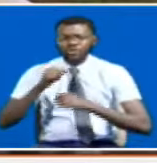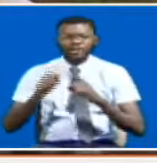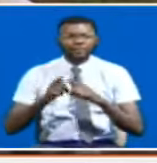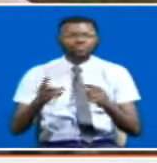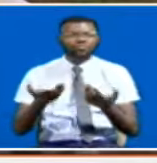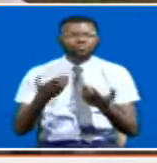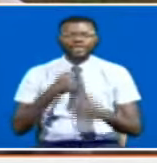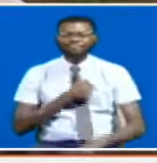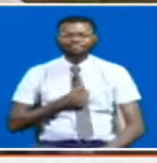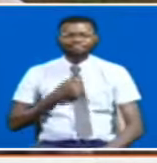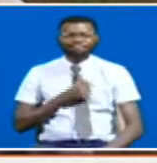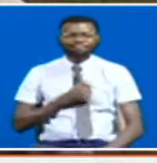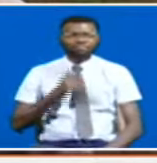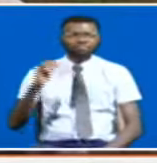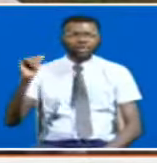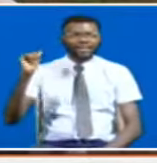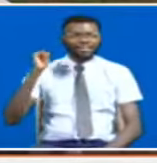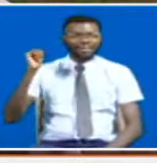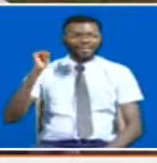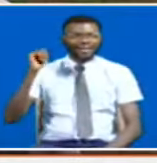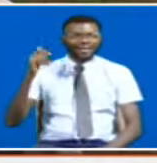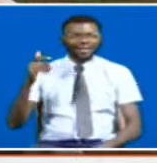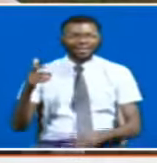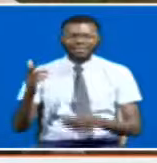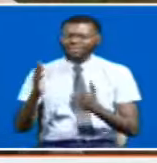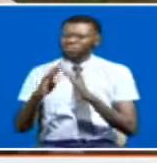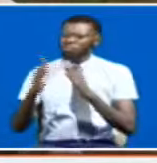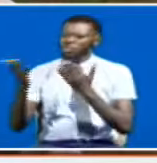Nyamira kwa sababu wameleta vitu yao mpaka Kaptarakwa.